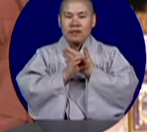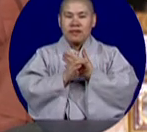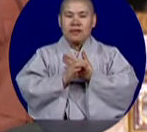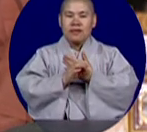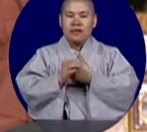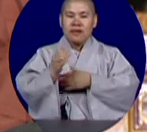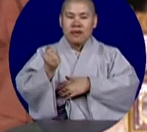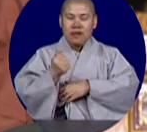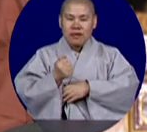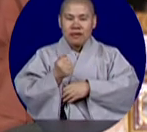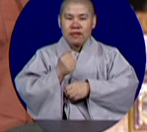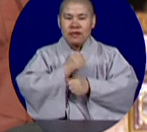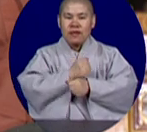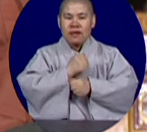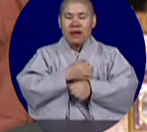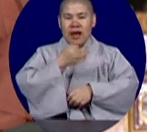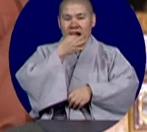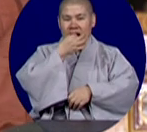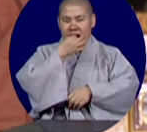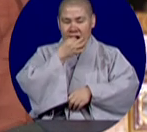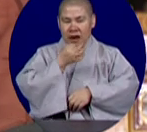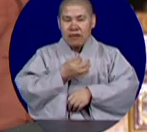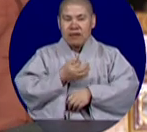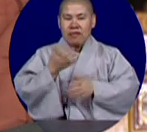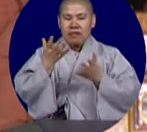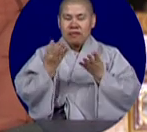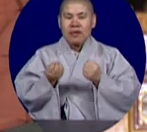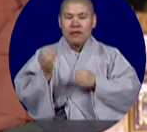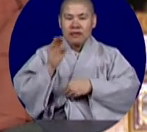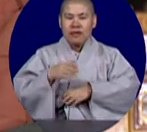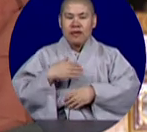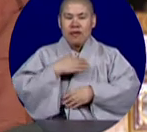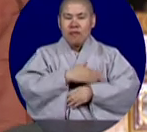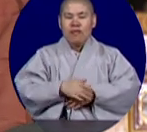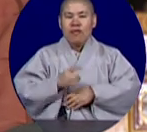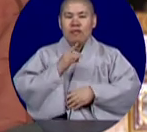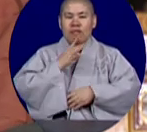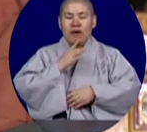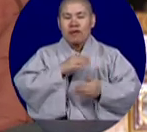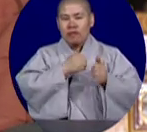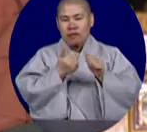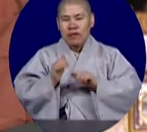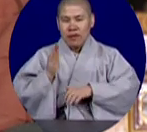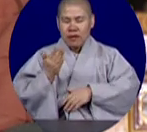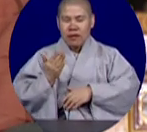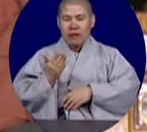가지고자 하는 탐욕은 아직 많이 있는데 몸만 먼저 가버리는 거예요. 그러니까 한이 생기는 거예요. 거기서.